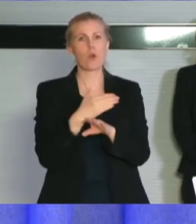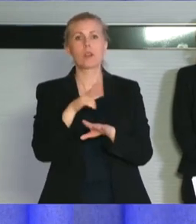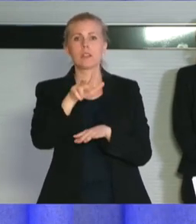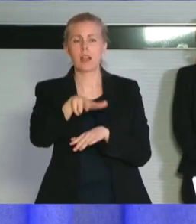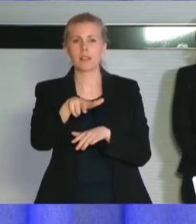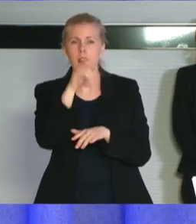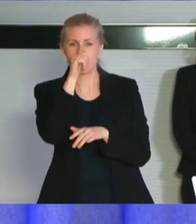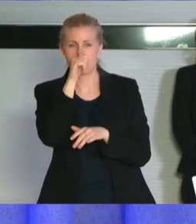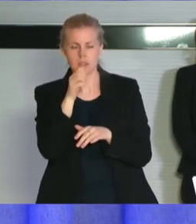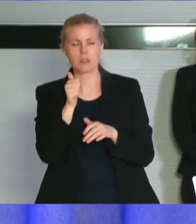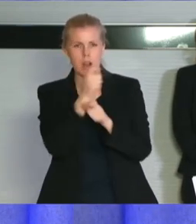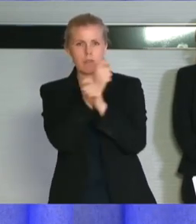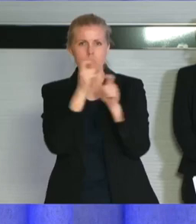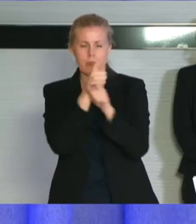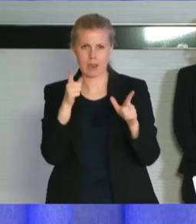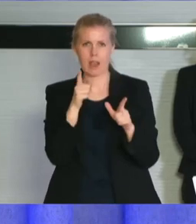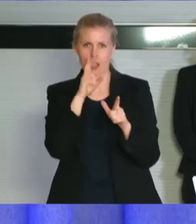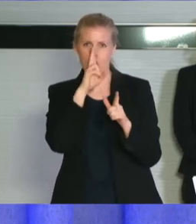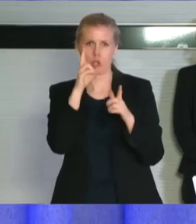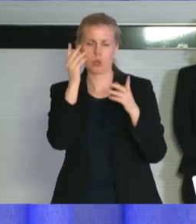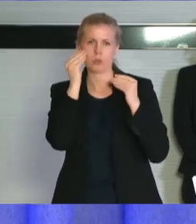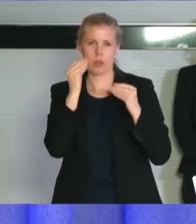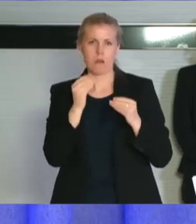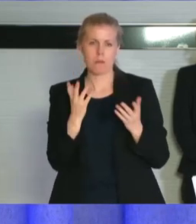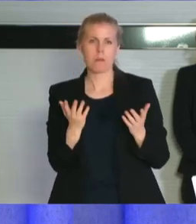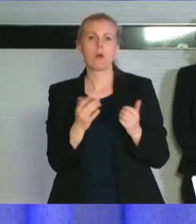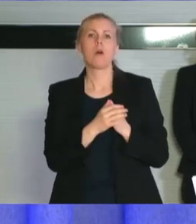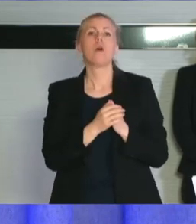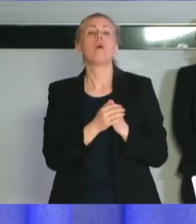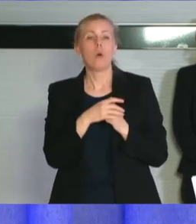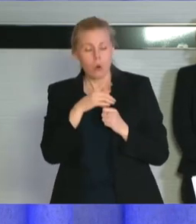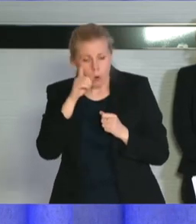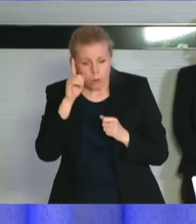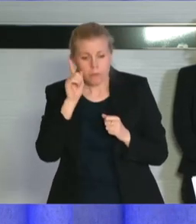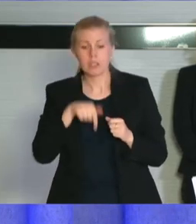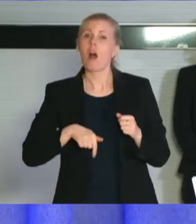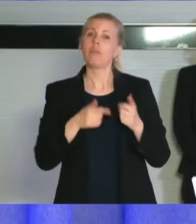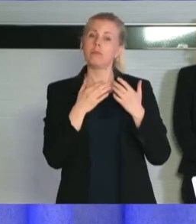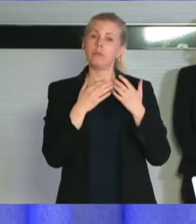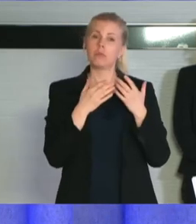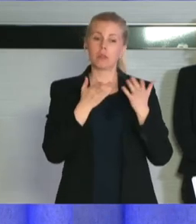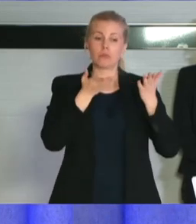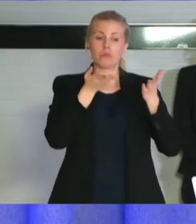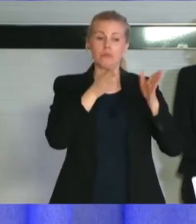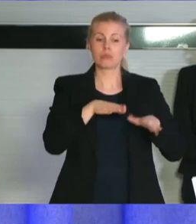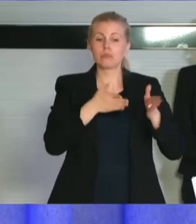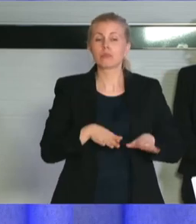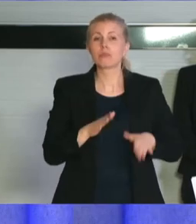med nytt kunnskap knyttet til dette og om vi kan myke opp eller om vi må faktisk stramme